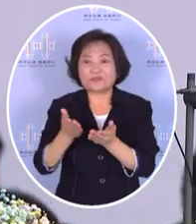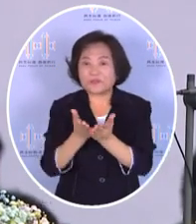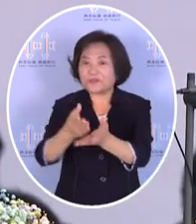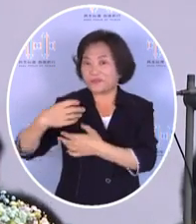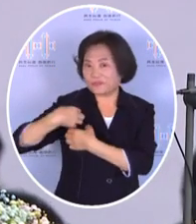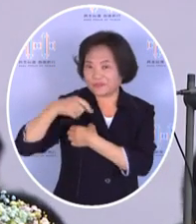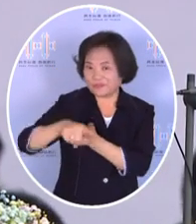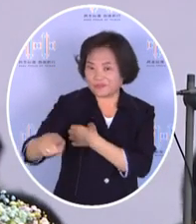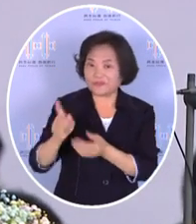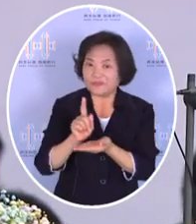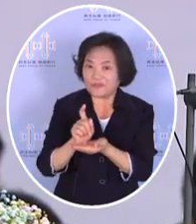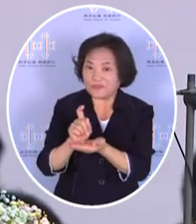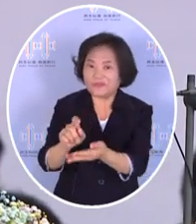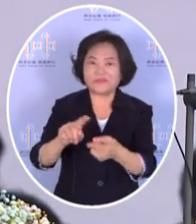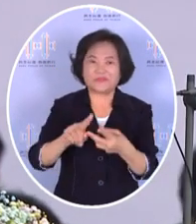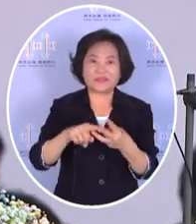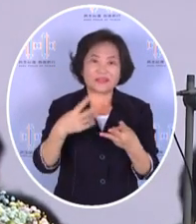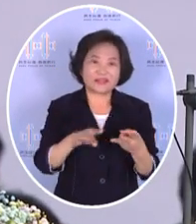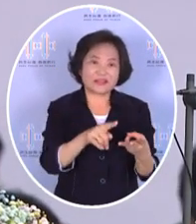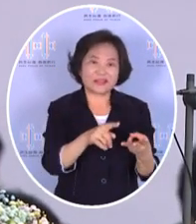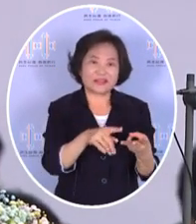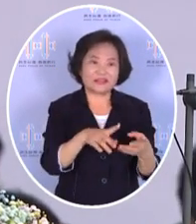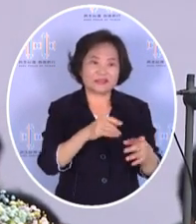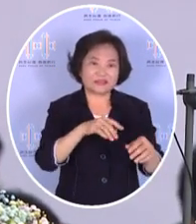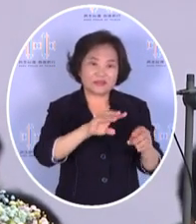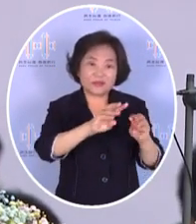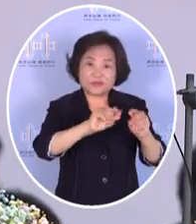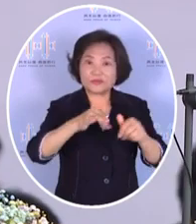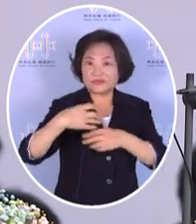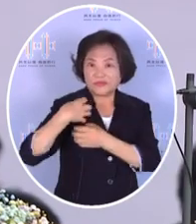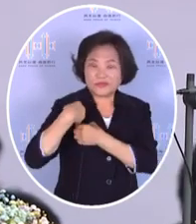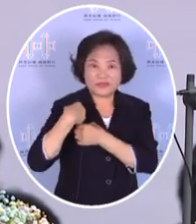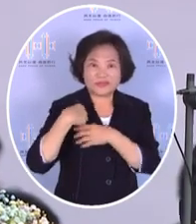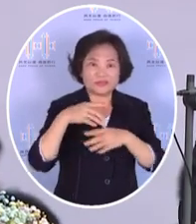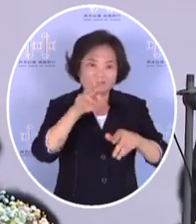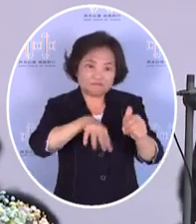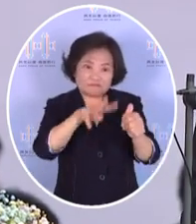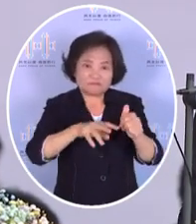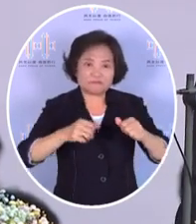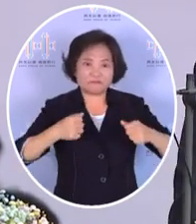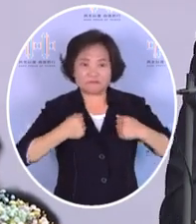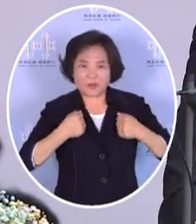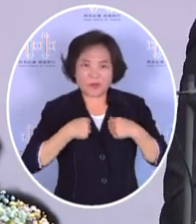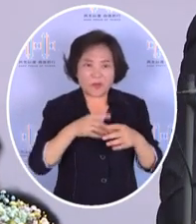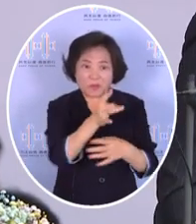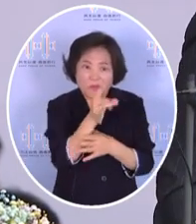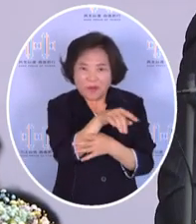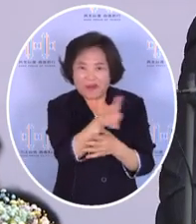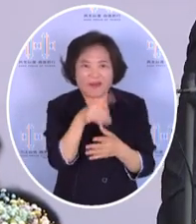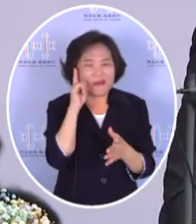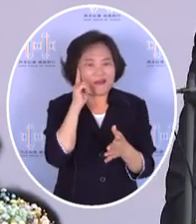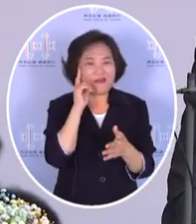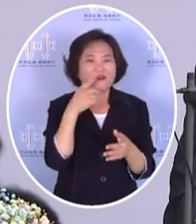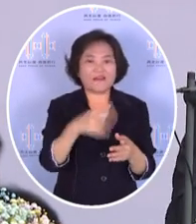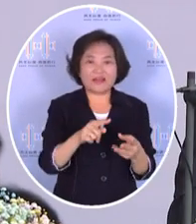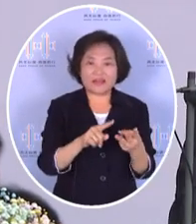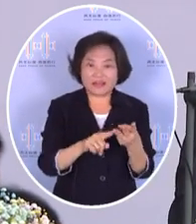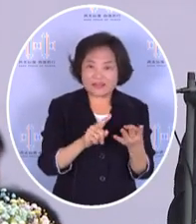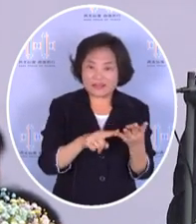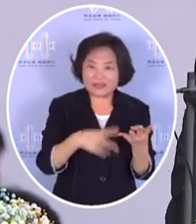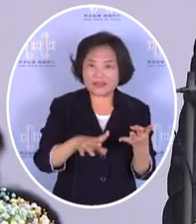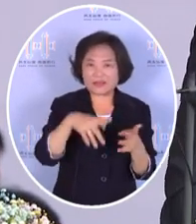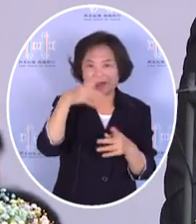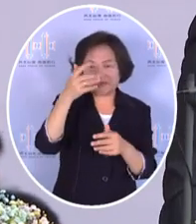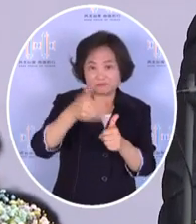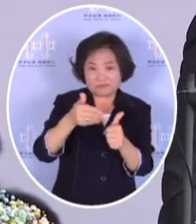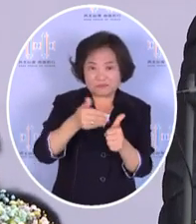队，从在阵地操演操练的火炮陆军部队，到培养年轻军事